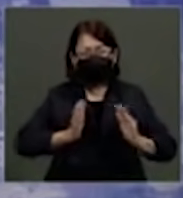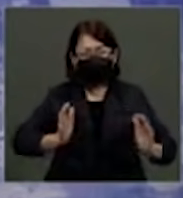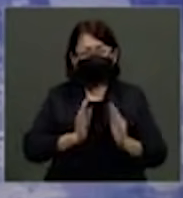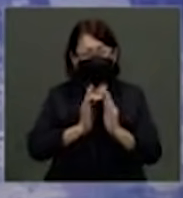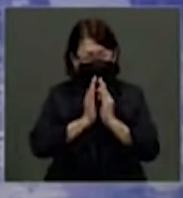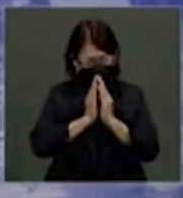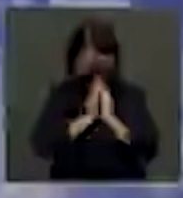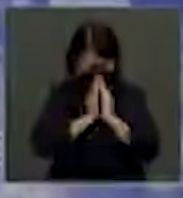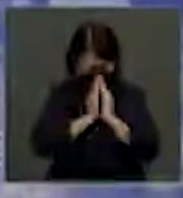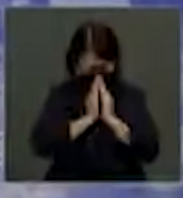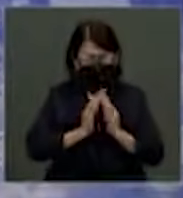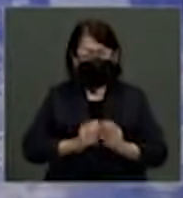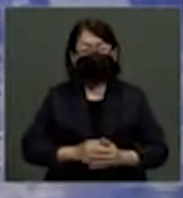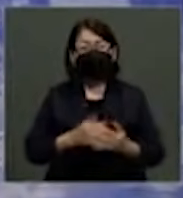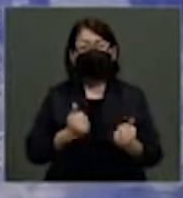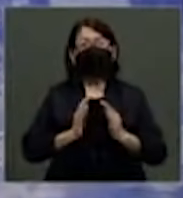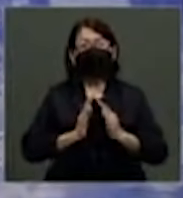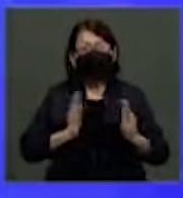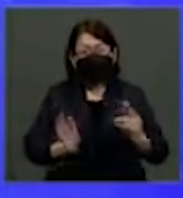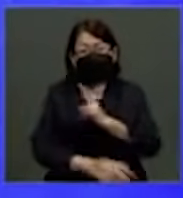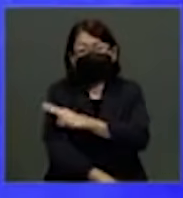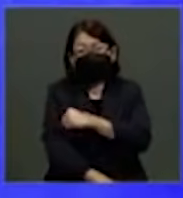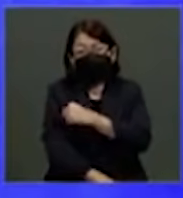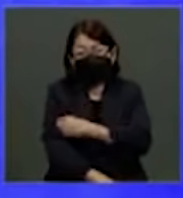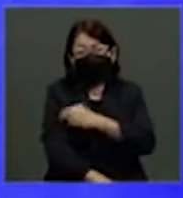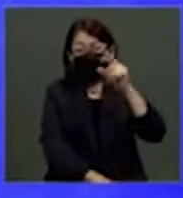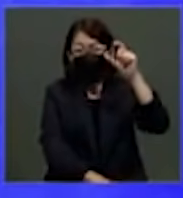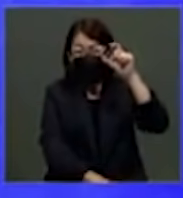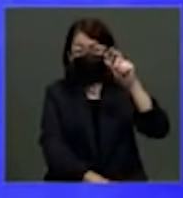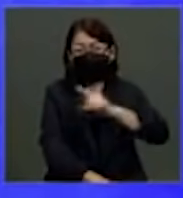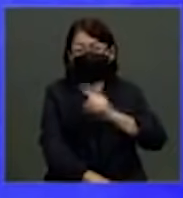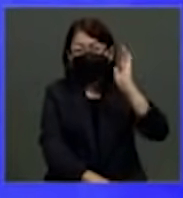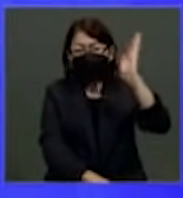ก็ขอกราบขอบพระคุณเป็นอย่างสูงที่ทุกท่านได้ร่วมมือกันนะครับขอบพระคุณครับ